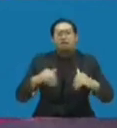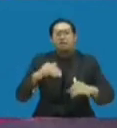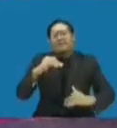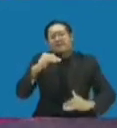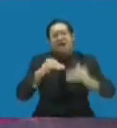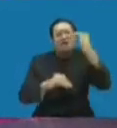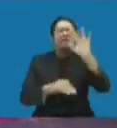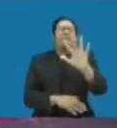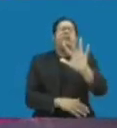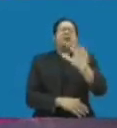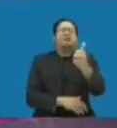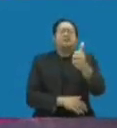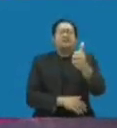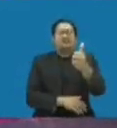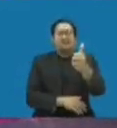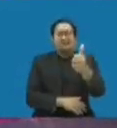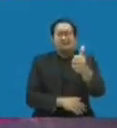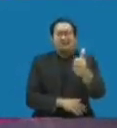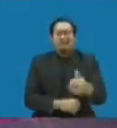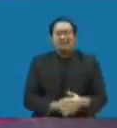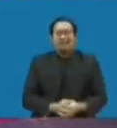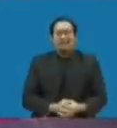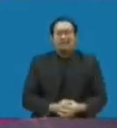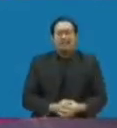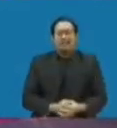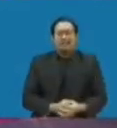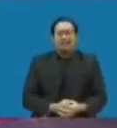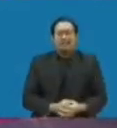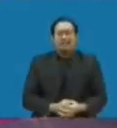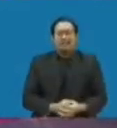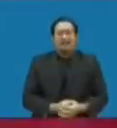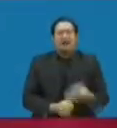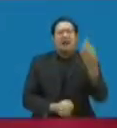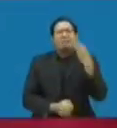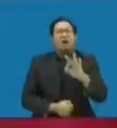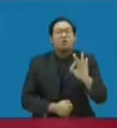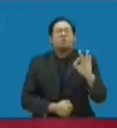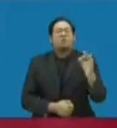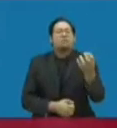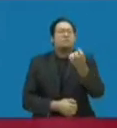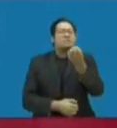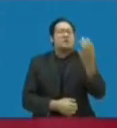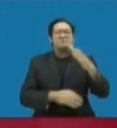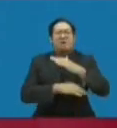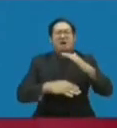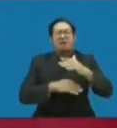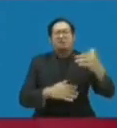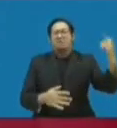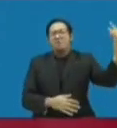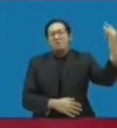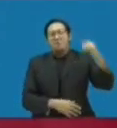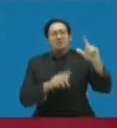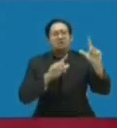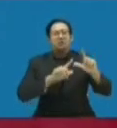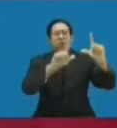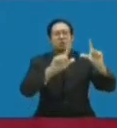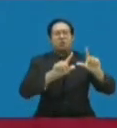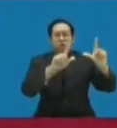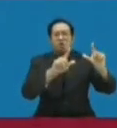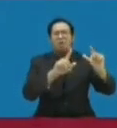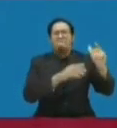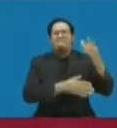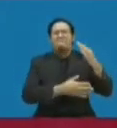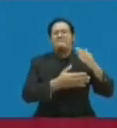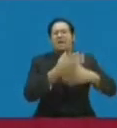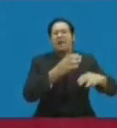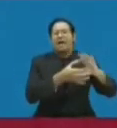hai hai baru-baru saja anak bangsa pulang dari Tokyo untuk bertanding di paralympic Tokyo yang